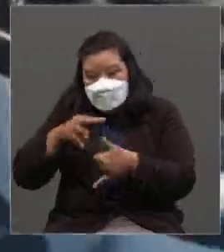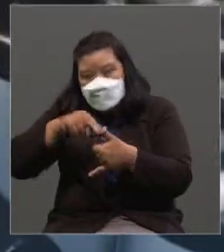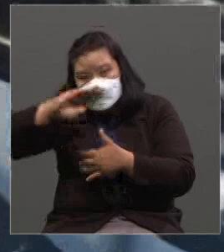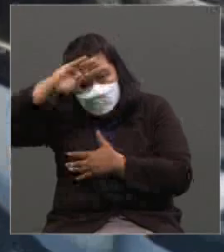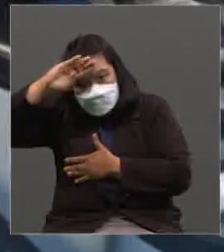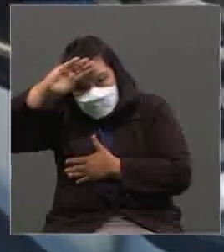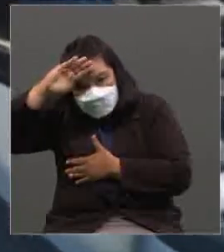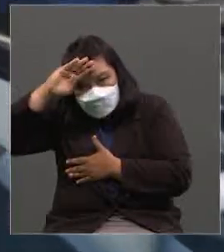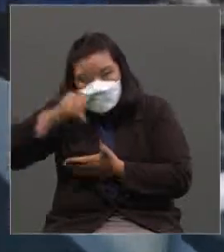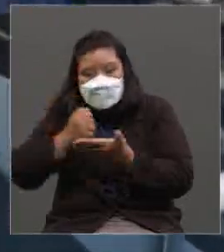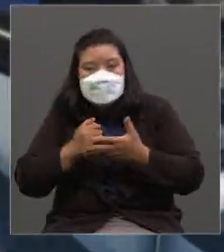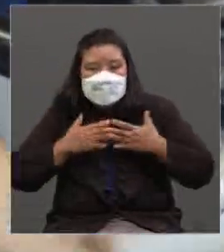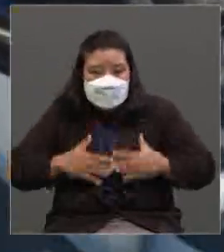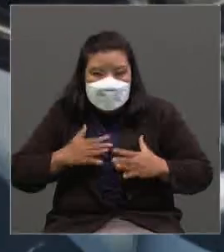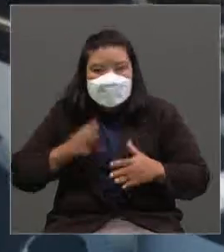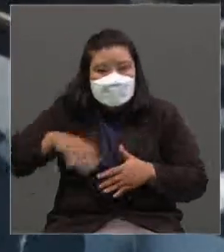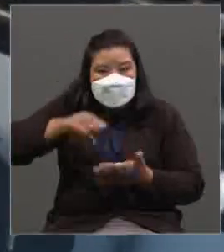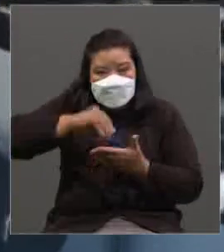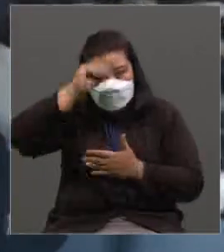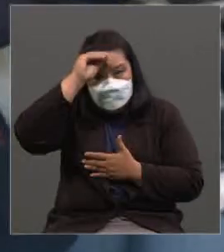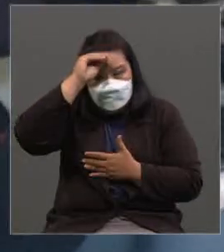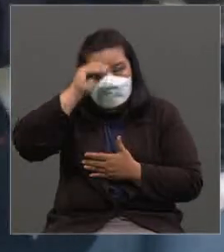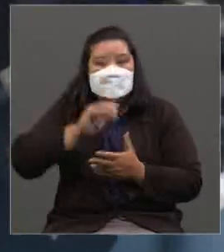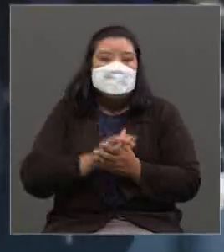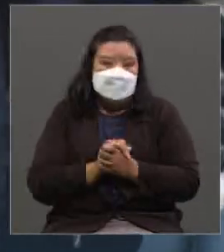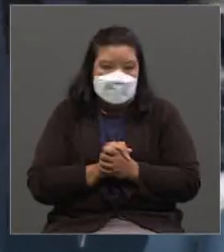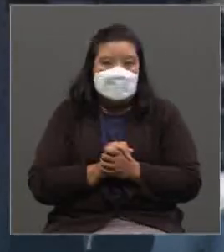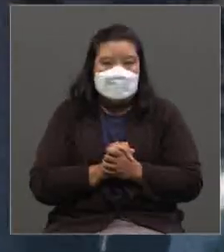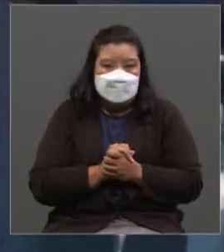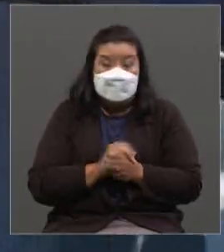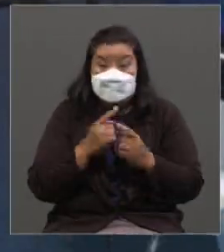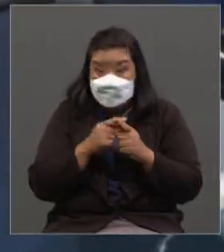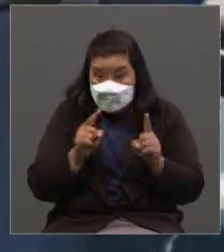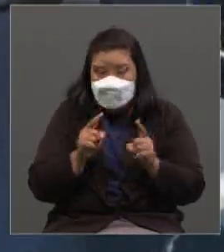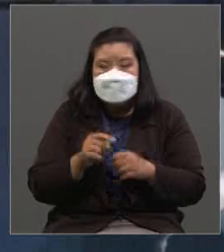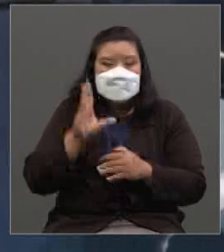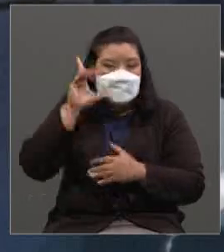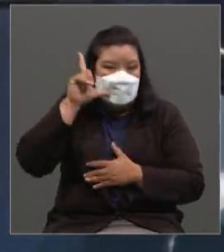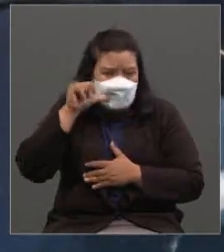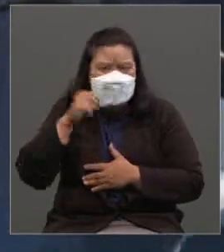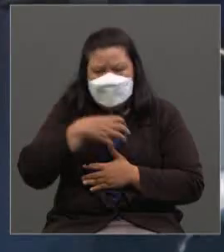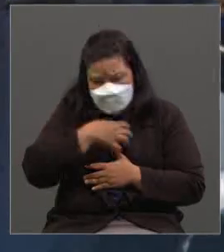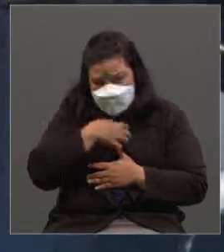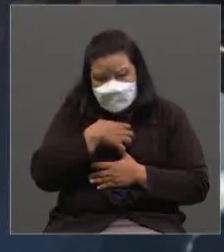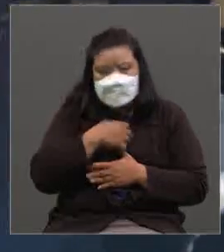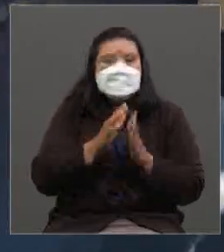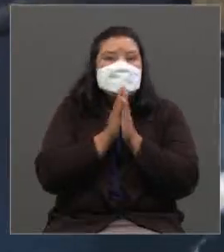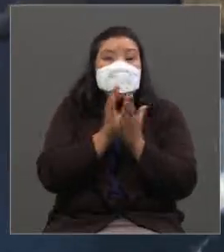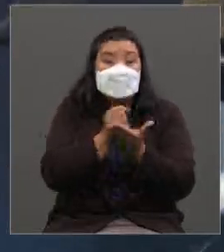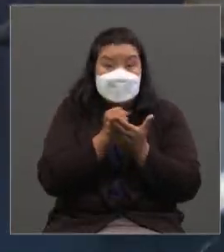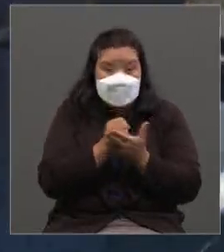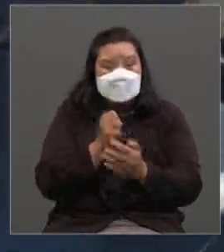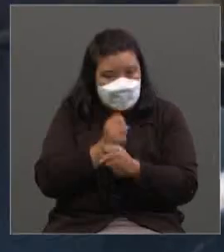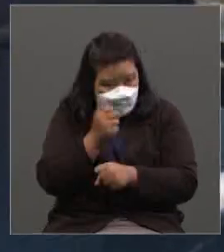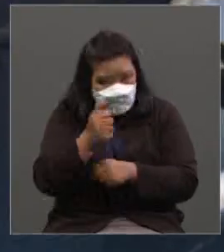เจ็บป่วยและเยียวยาจิตใจนักศึกษาด้วยค่ะแต่สำหรับนักเรียนนักศึกษาและผู้ปกครองที่ต้องการความช่วยเหลือนะครับสามารถติดต่อ